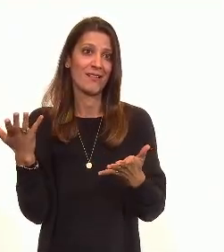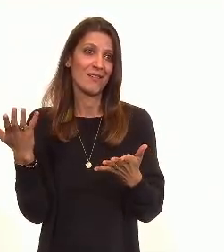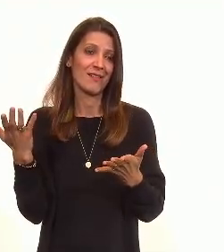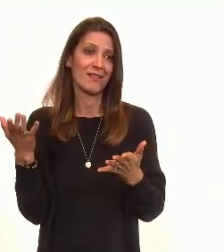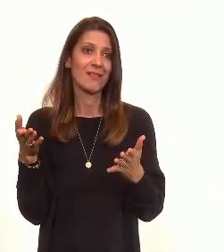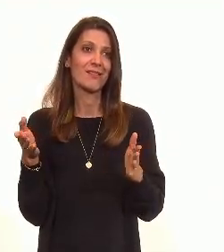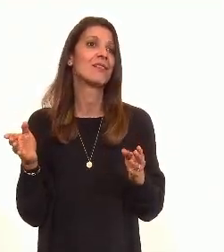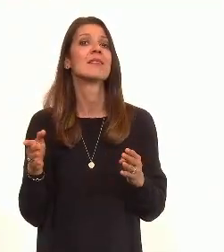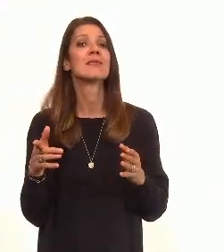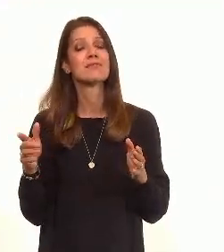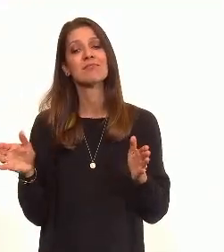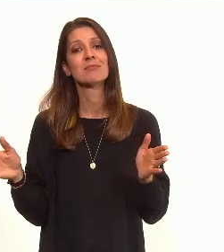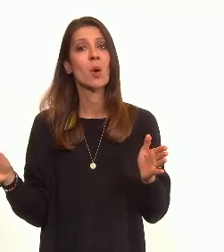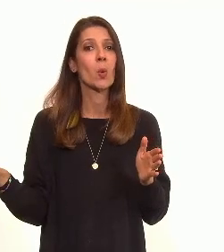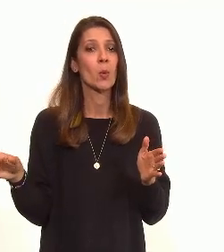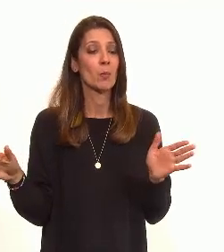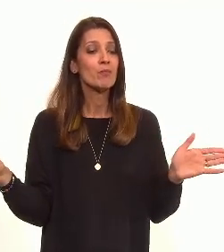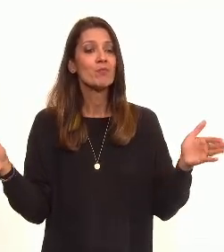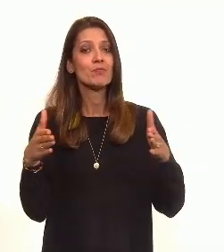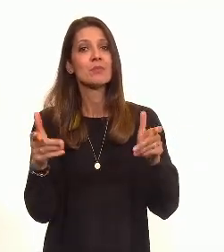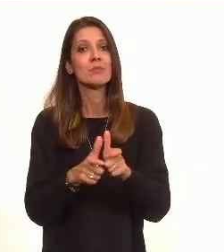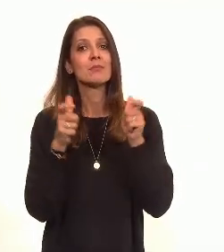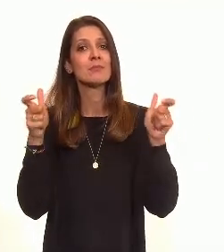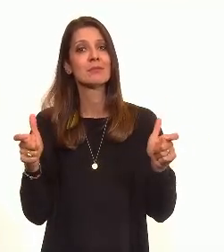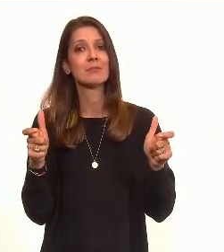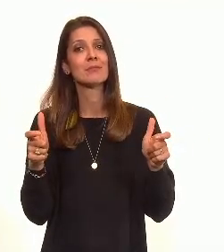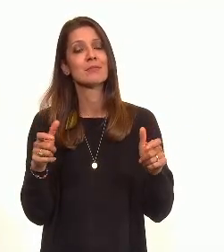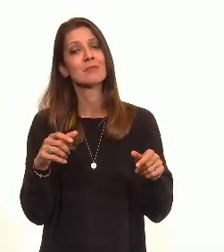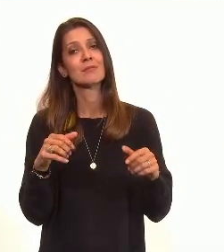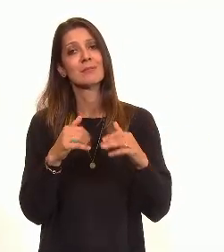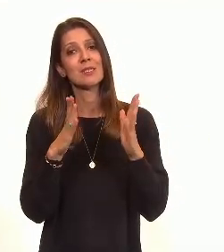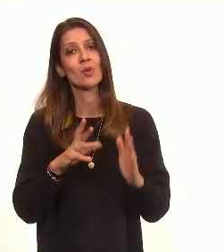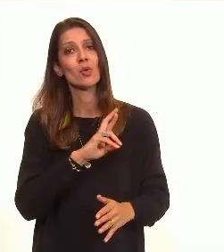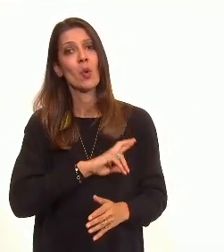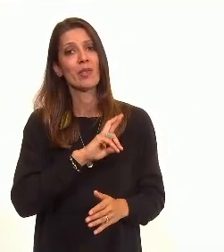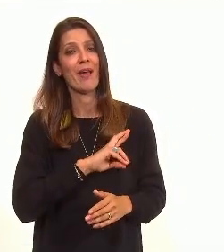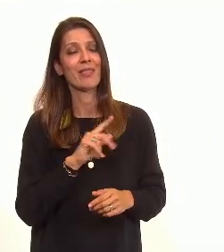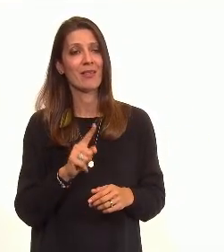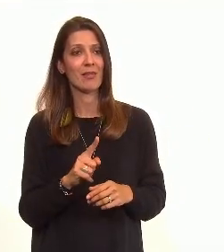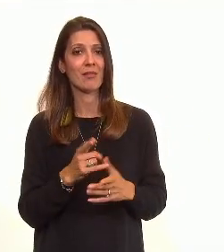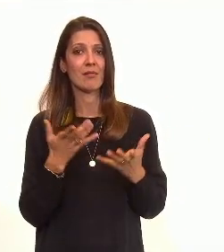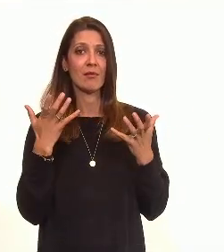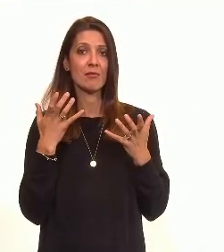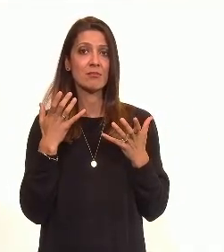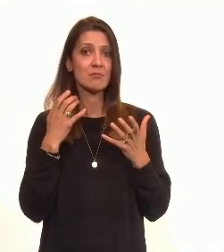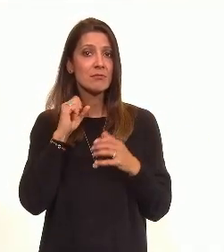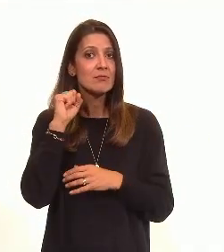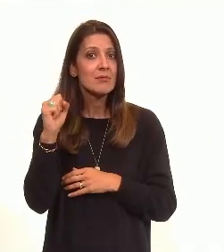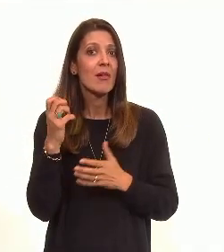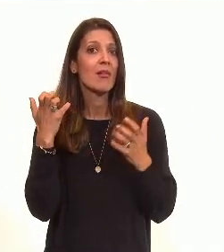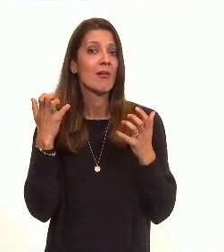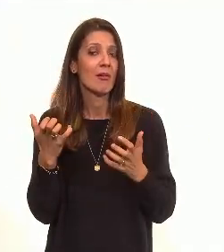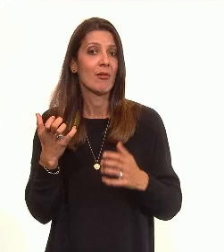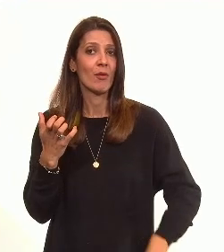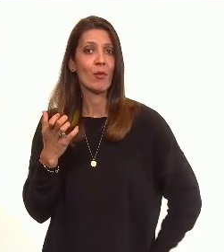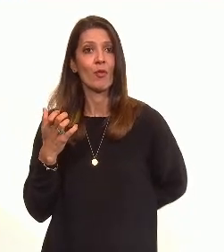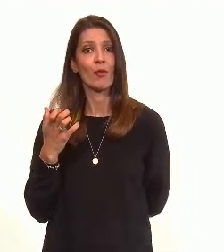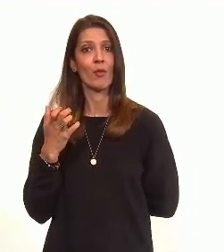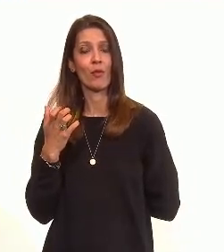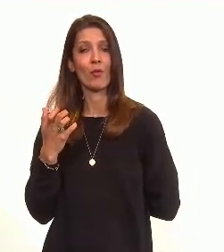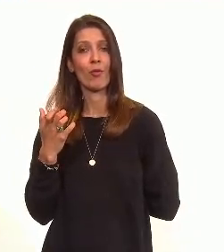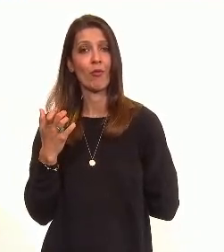a plusieurs fois parlé du Serious Game à nos réunions de délégation, nous aussi. On a joué au jeu sur le